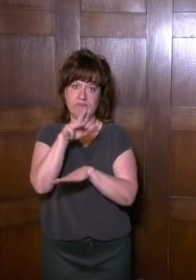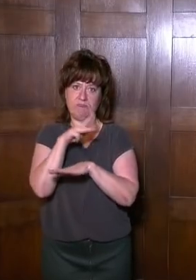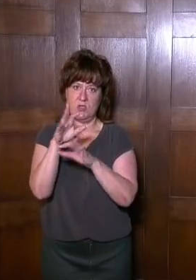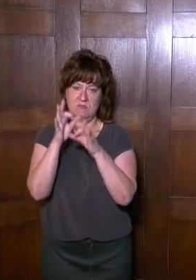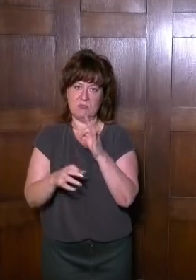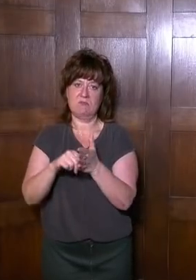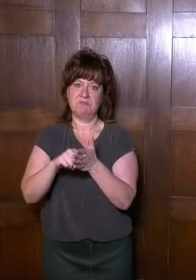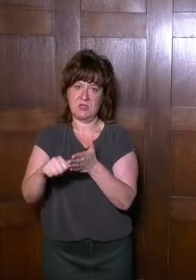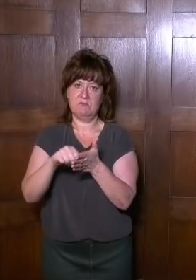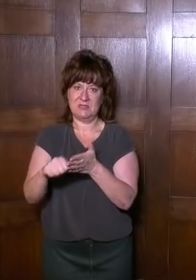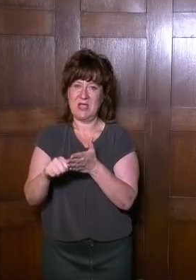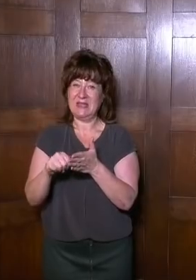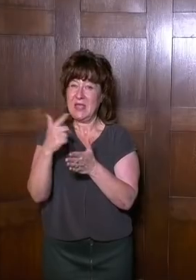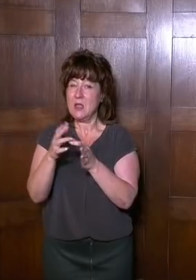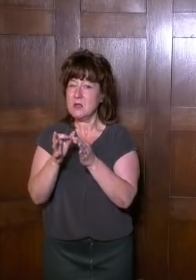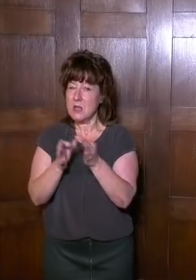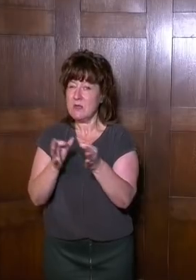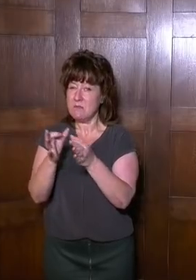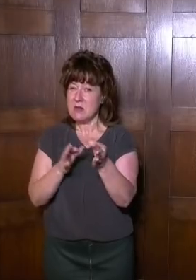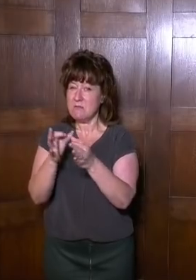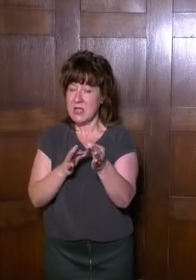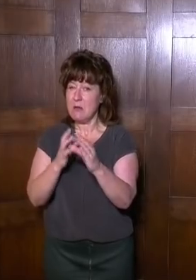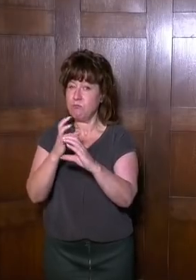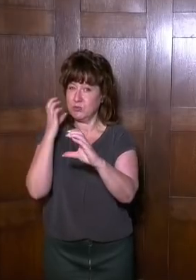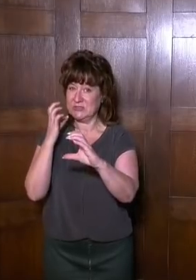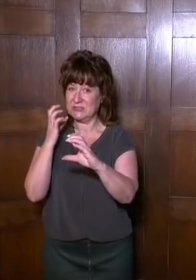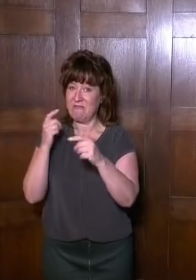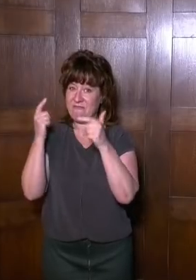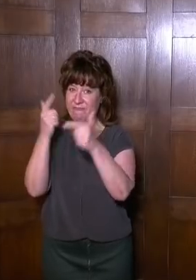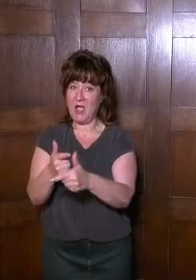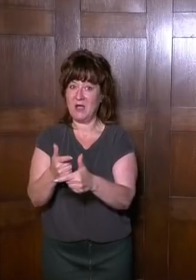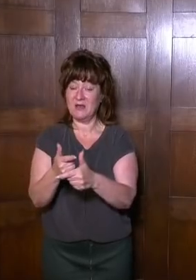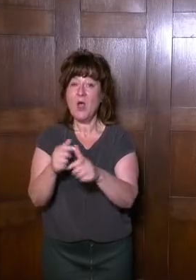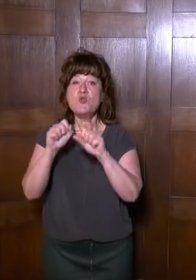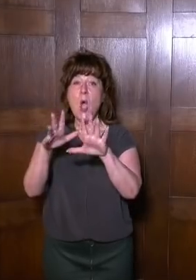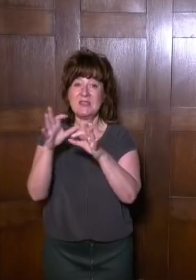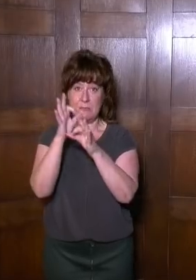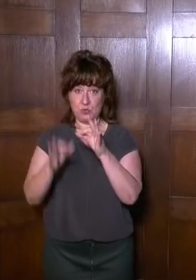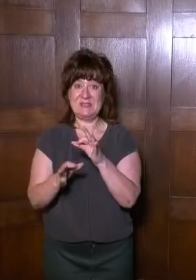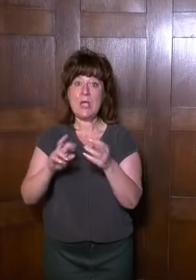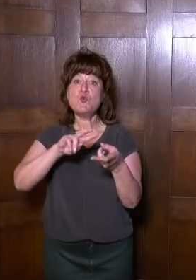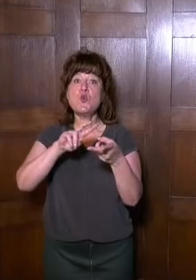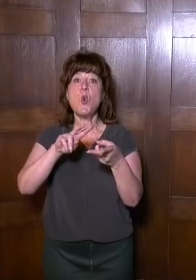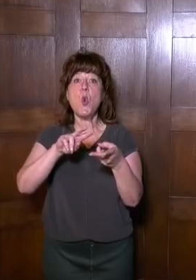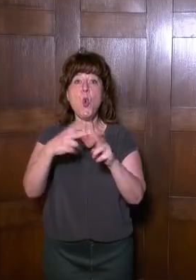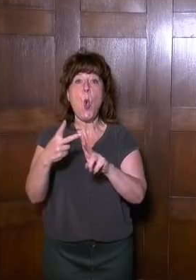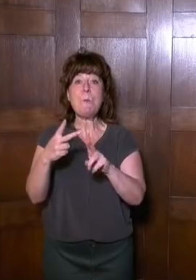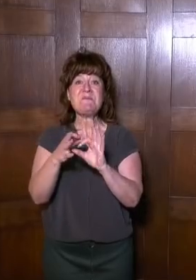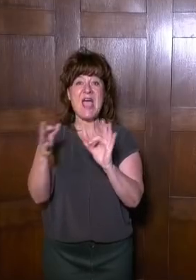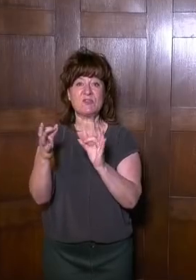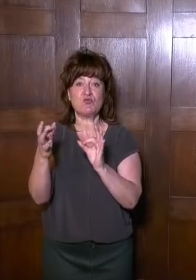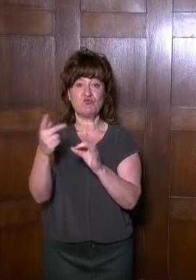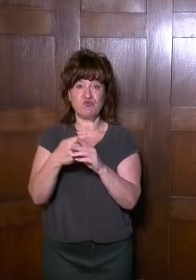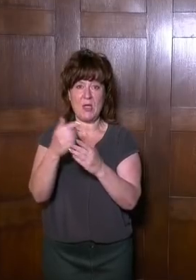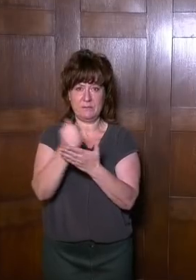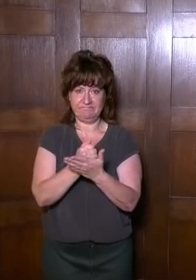Jeder gefahrene Kilometer eines Reisebusses in Deutschland, darauf wird 19% Umsatzsteuer abgeführt. Und jetzt sollte